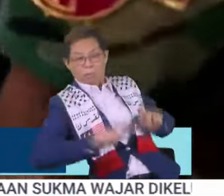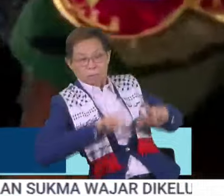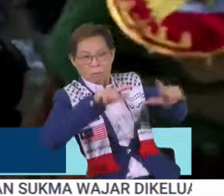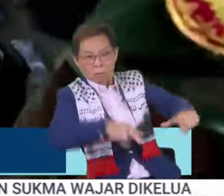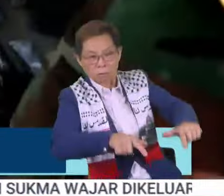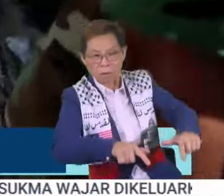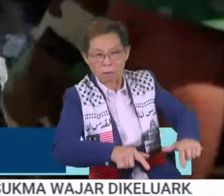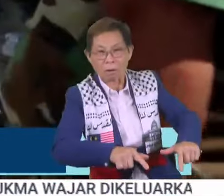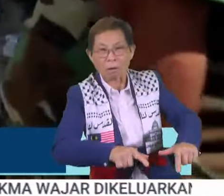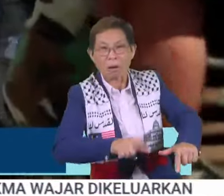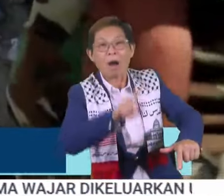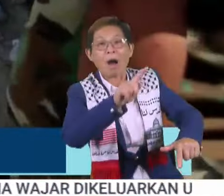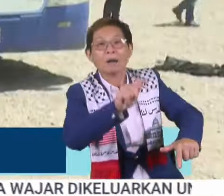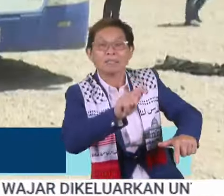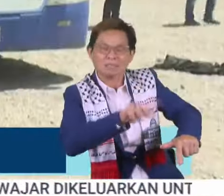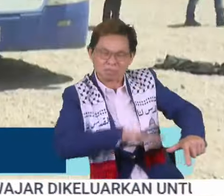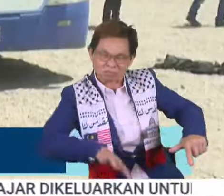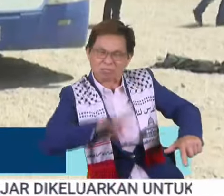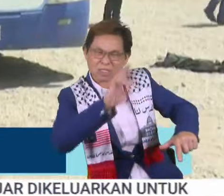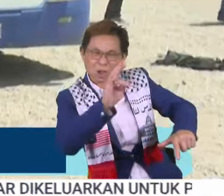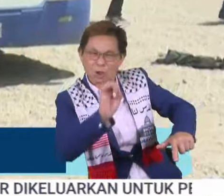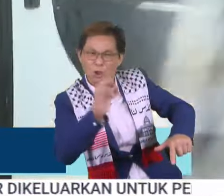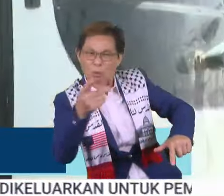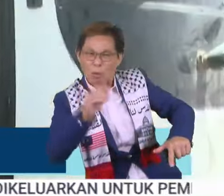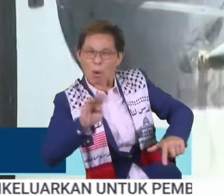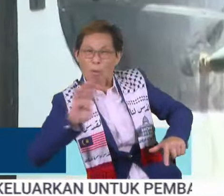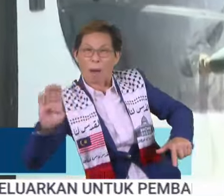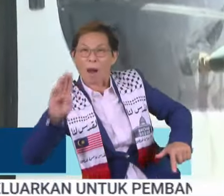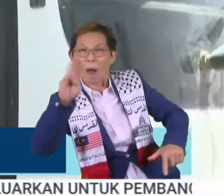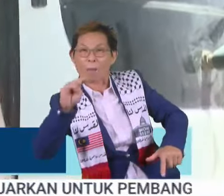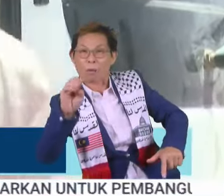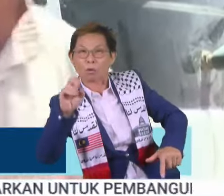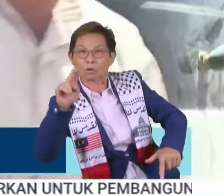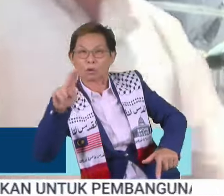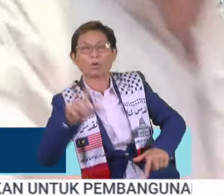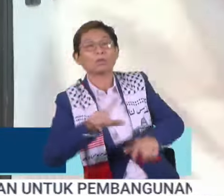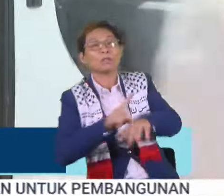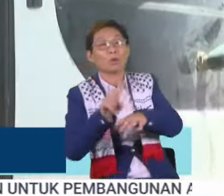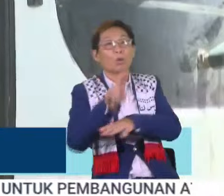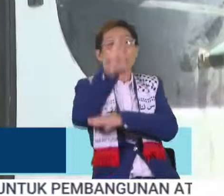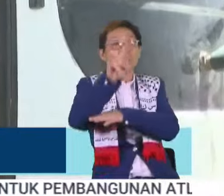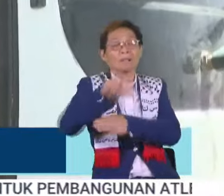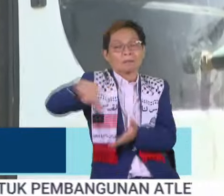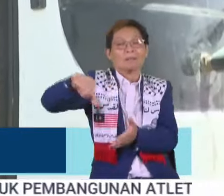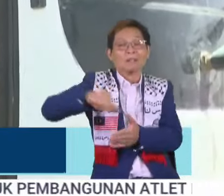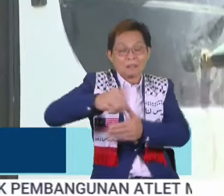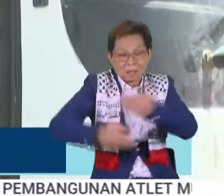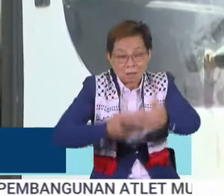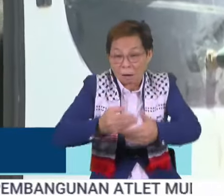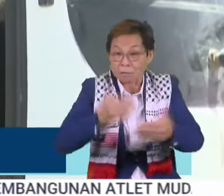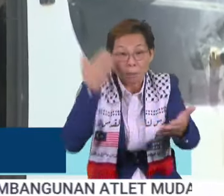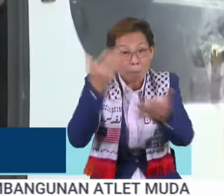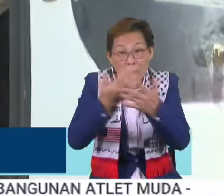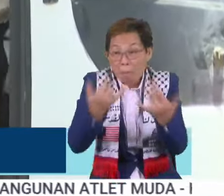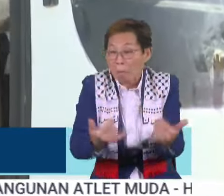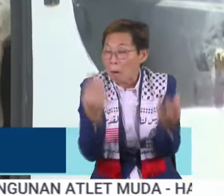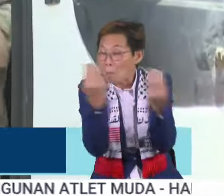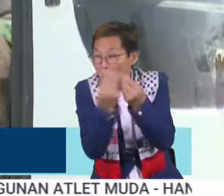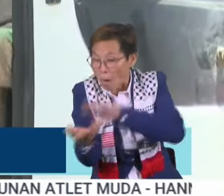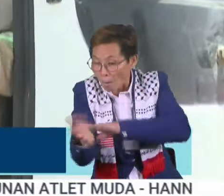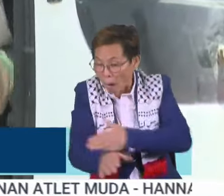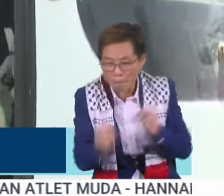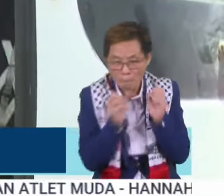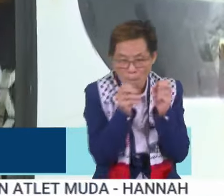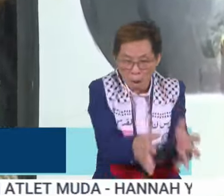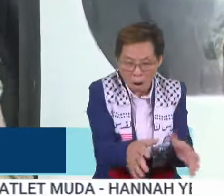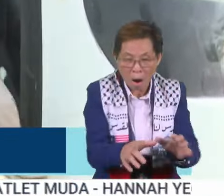terletak di Tal Afar kira-kira 70 km barat Mosul di utara Iraq. Setakat ini tidak diketahui berapa banyak mayat